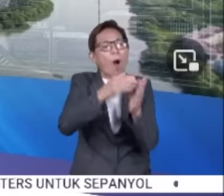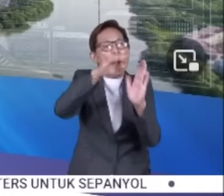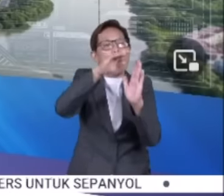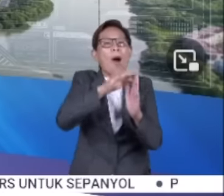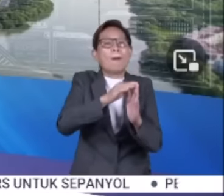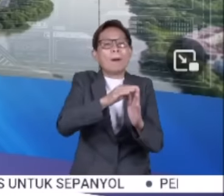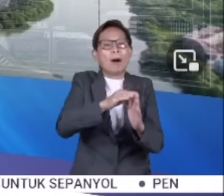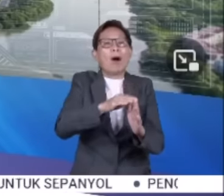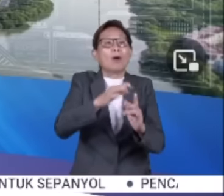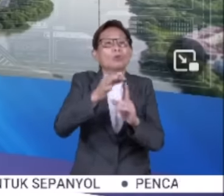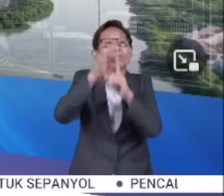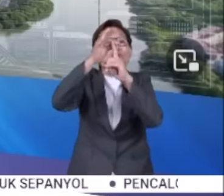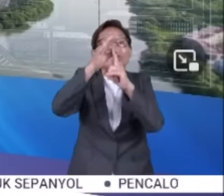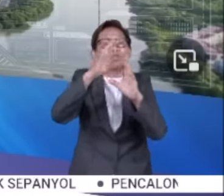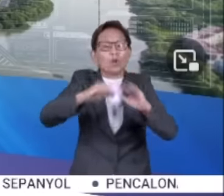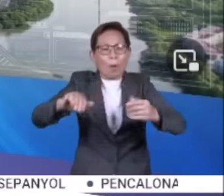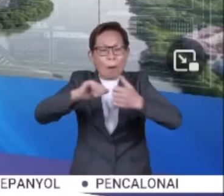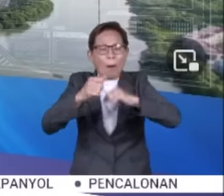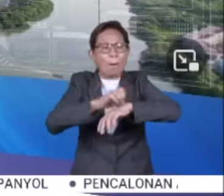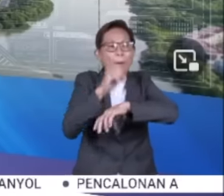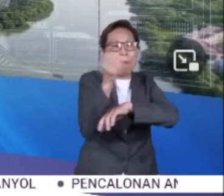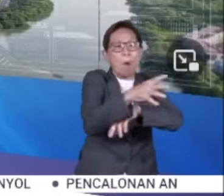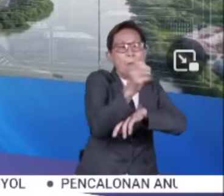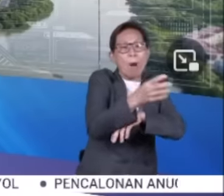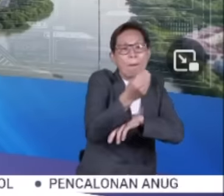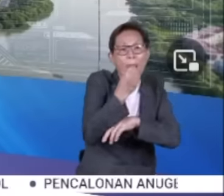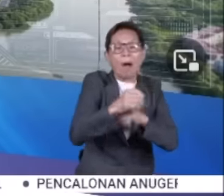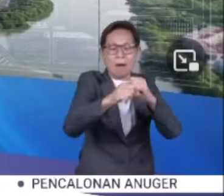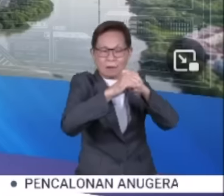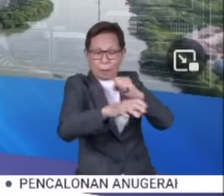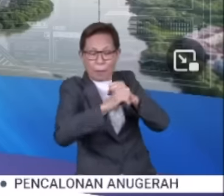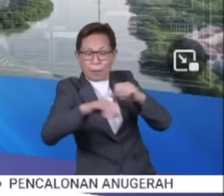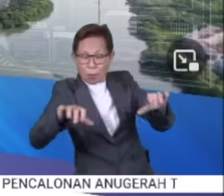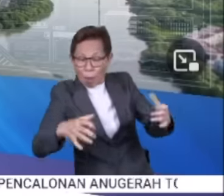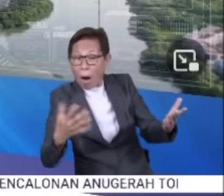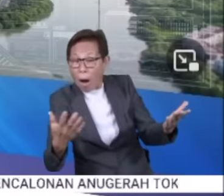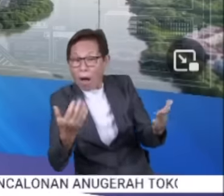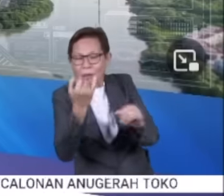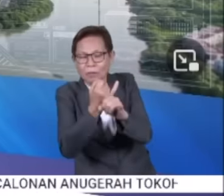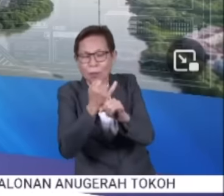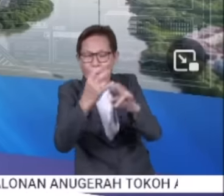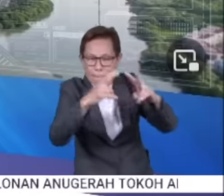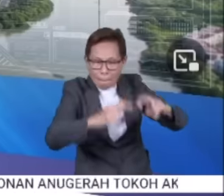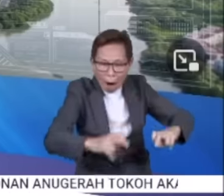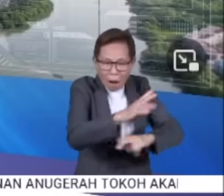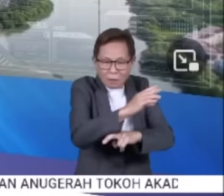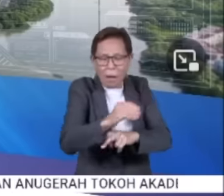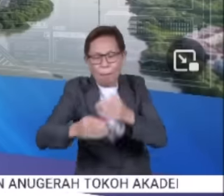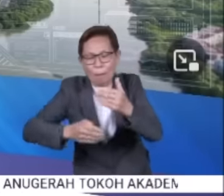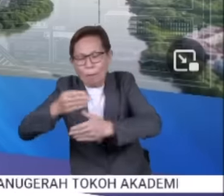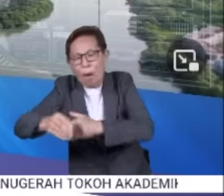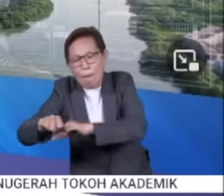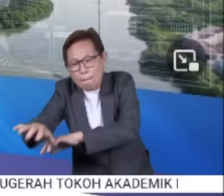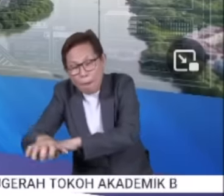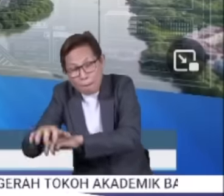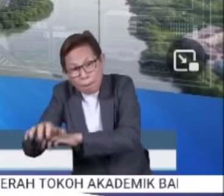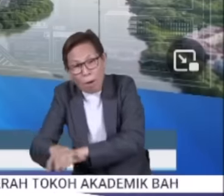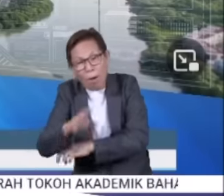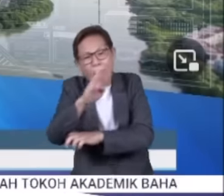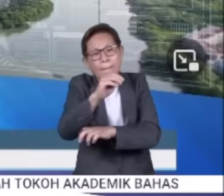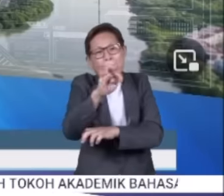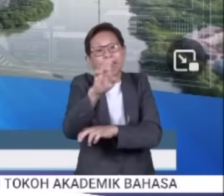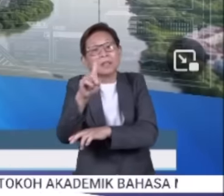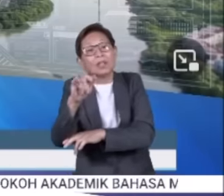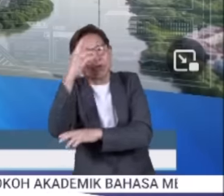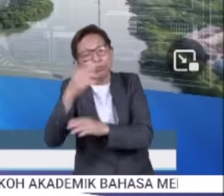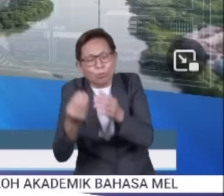bulan Ramadan. Timbalan Menterinya Chan Fong Hin berkata kempen dijalankan melalui Institut Penyelidikan dan Kemajuan Pertanian MARDI